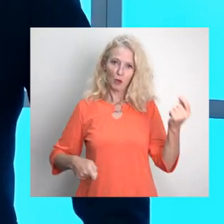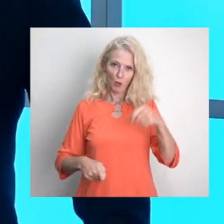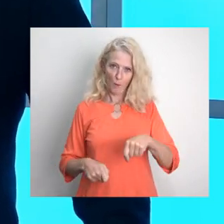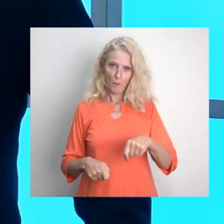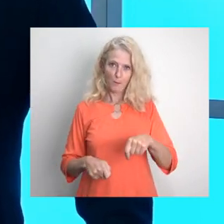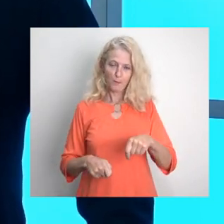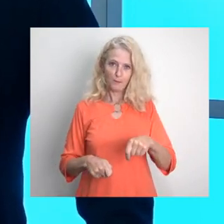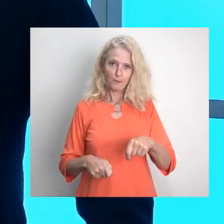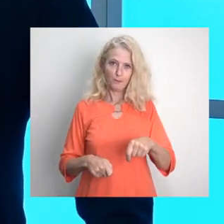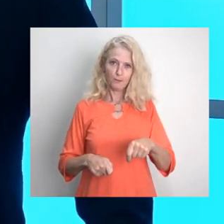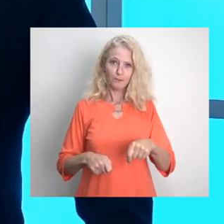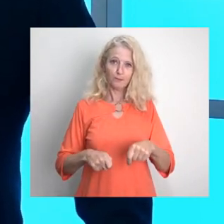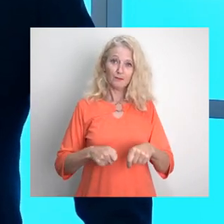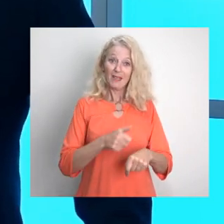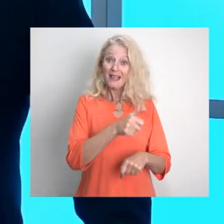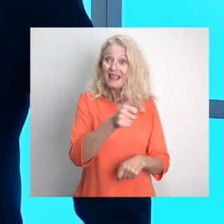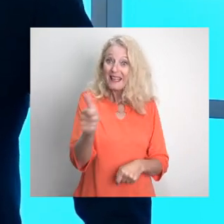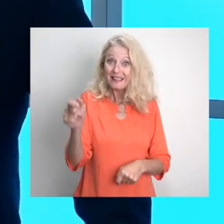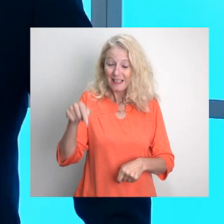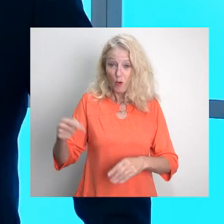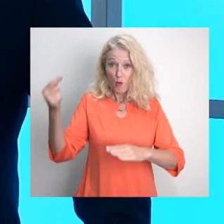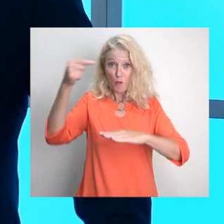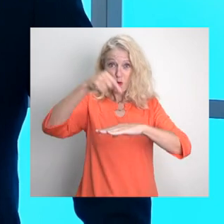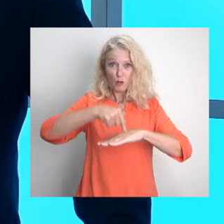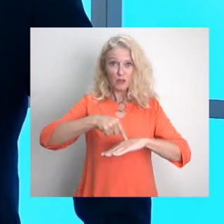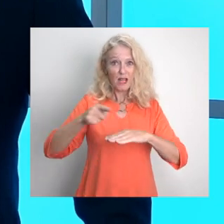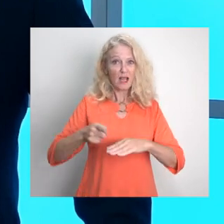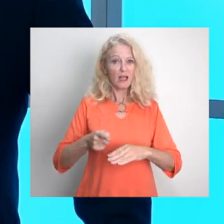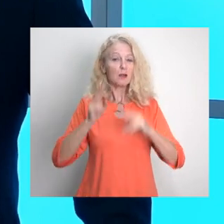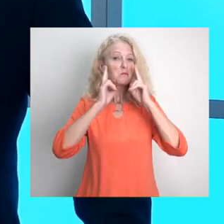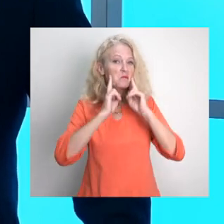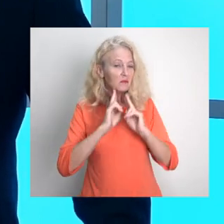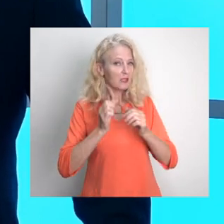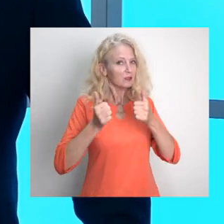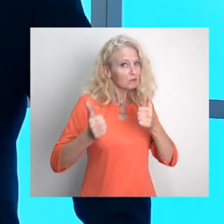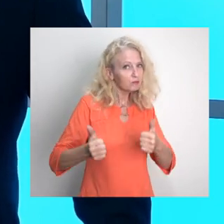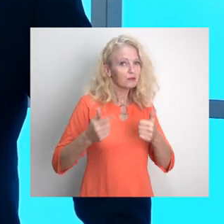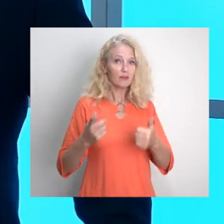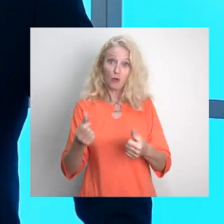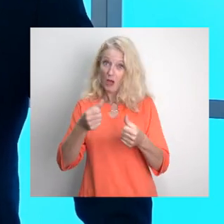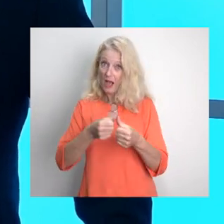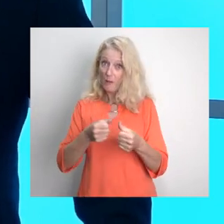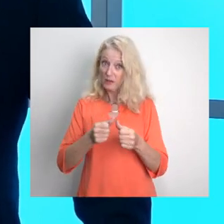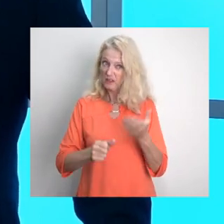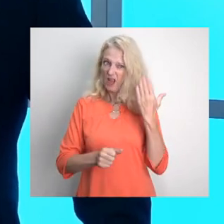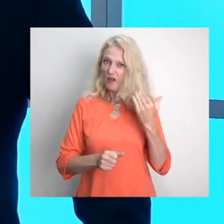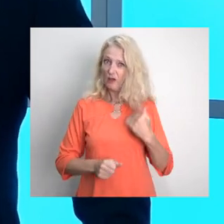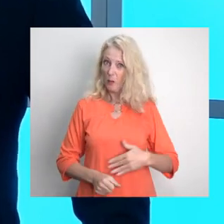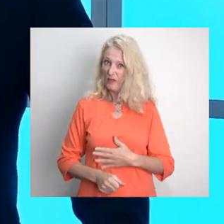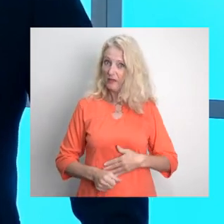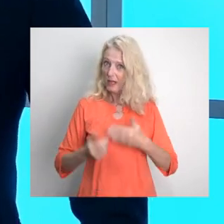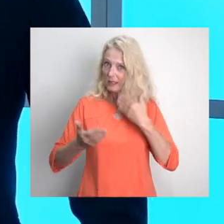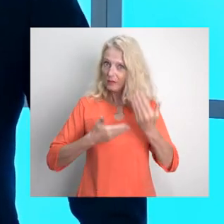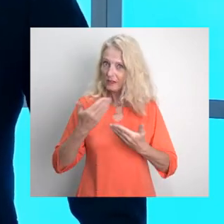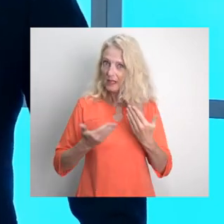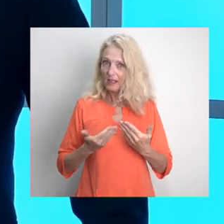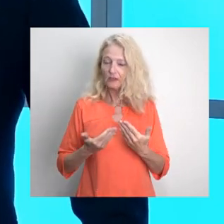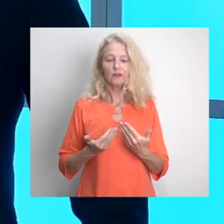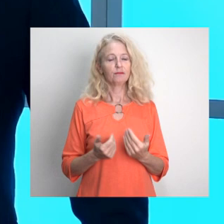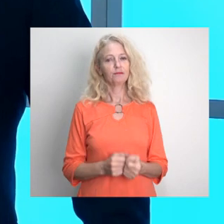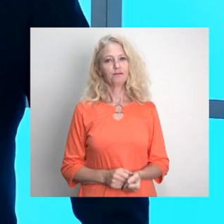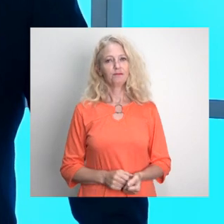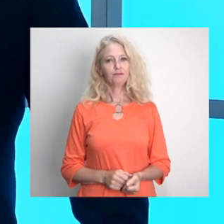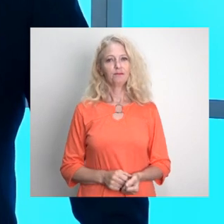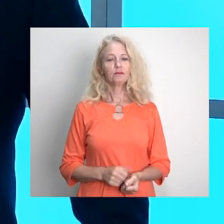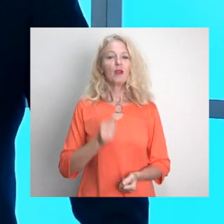De gemeenschap heeft bijzonder positief gereageerd op de aanpassingen die wij afgelopen vrijdag hebben aangekondigd. Het feit